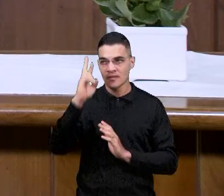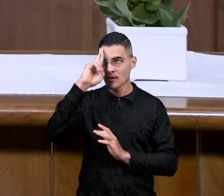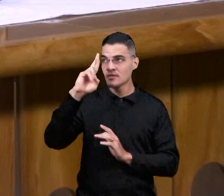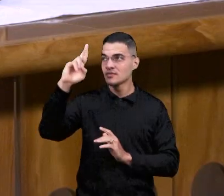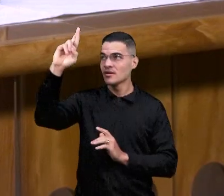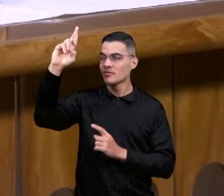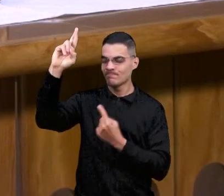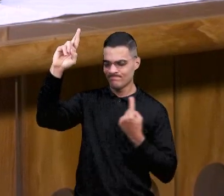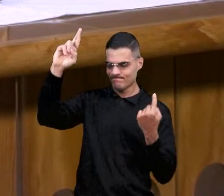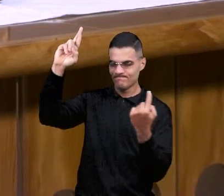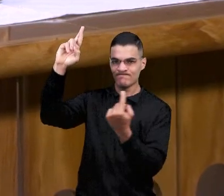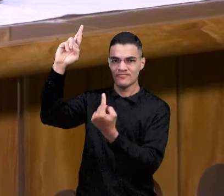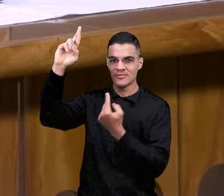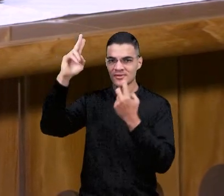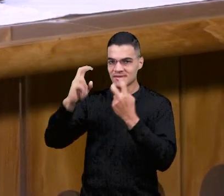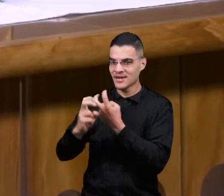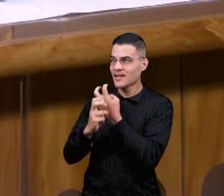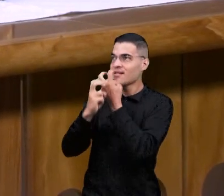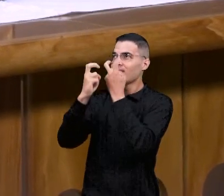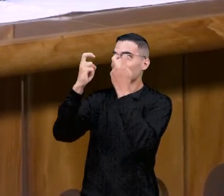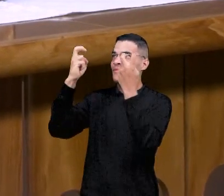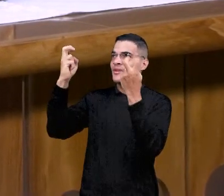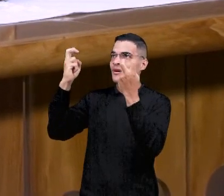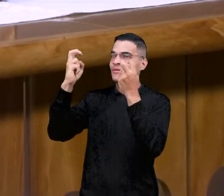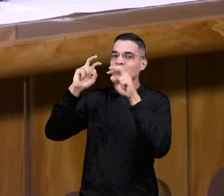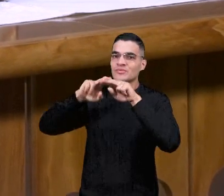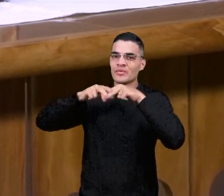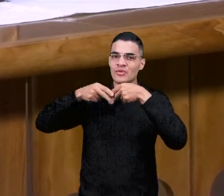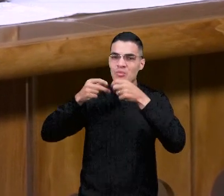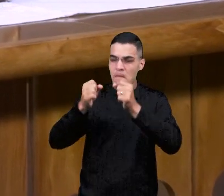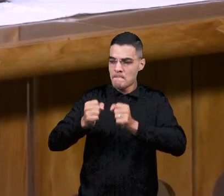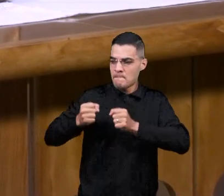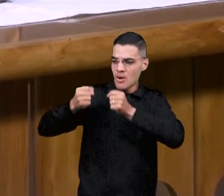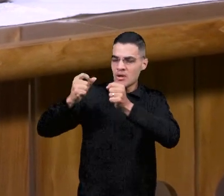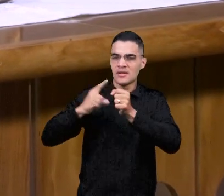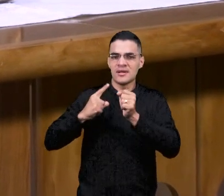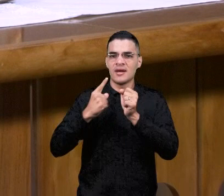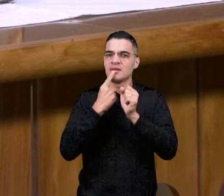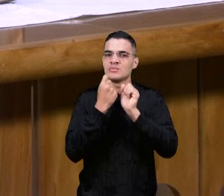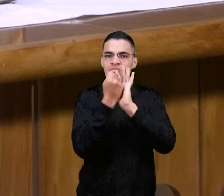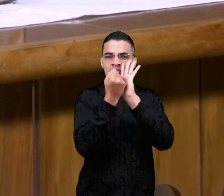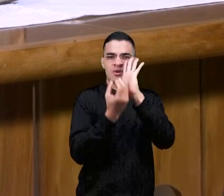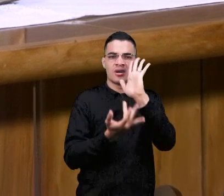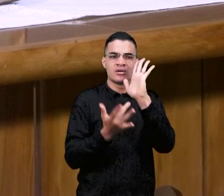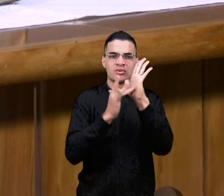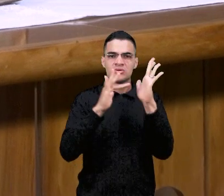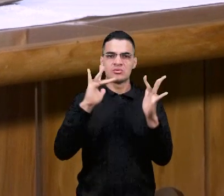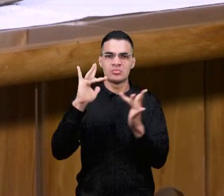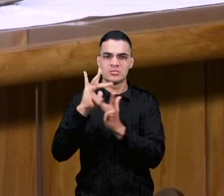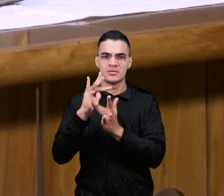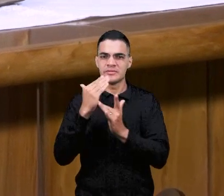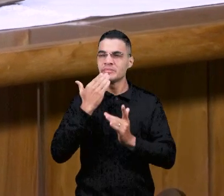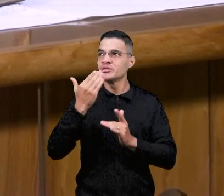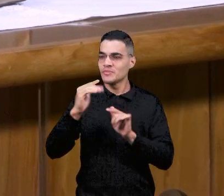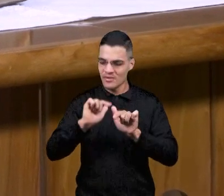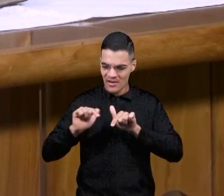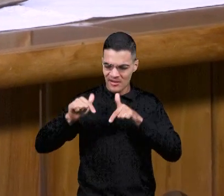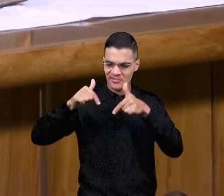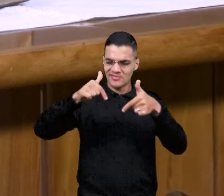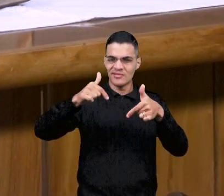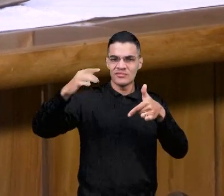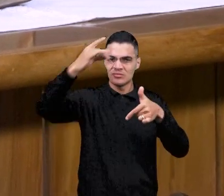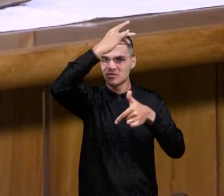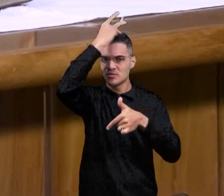Seigneur Dieu, nous prions par le pouvoir qui est dans le sang du Seigneur Jésus. Seigneur, nous demandons par l'opération de ton Saint-Esprit dans nos